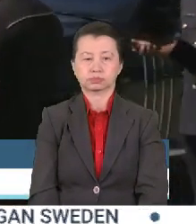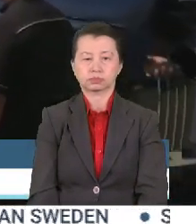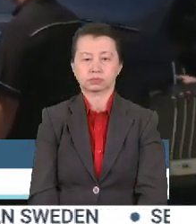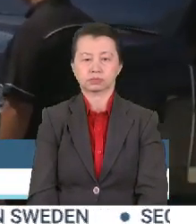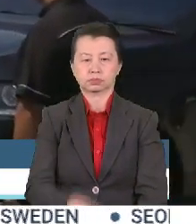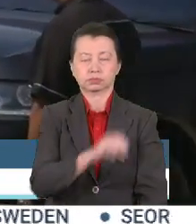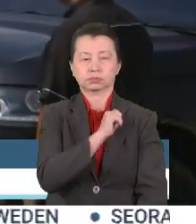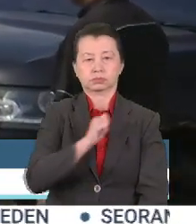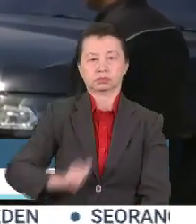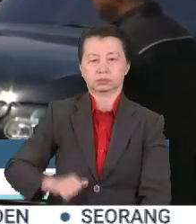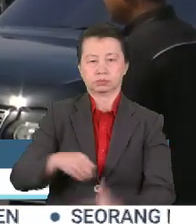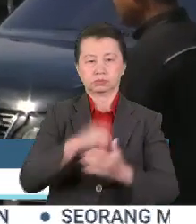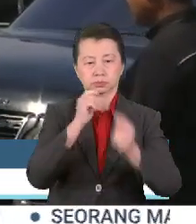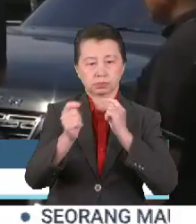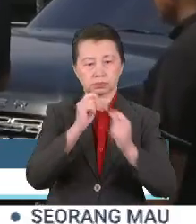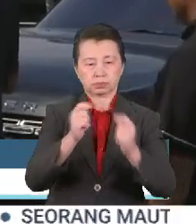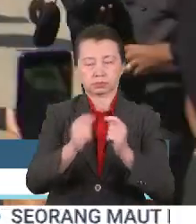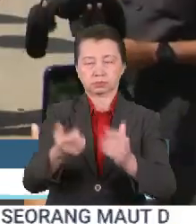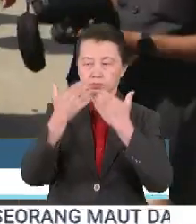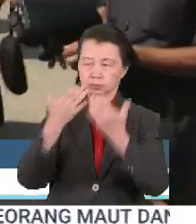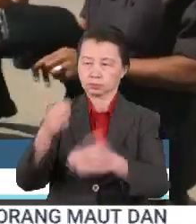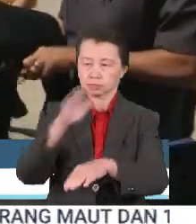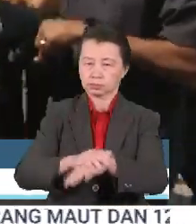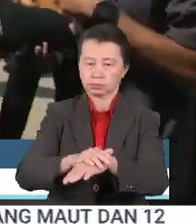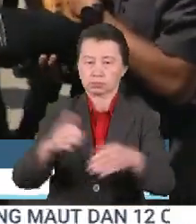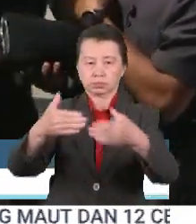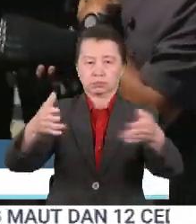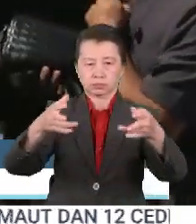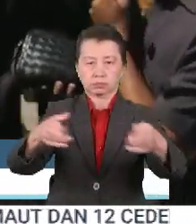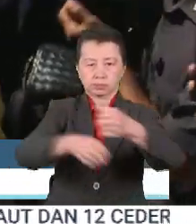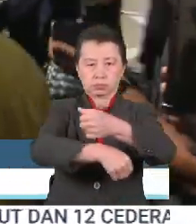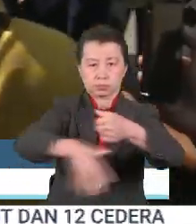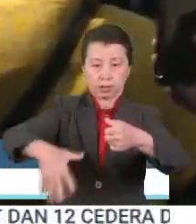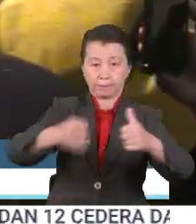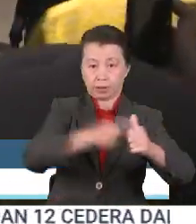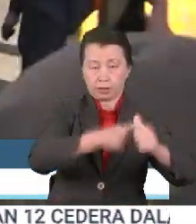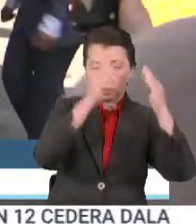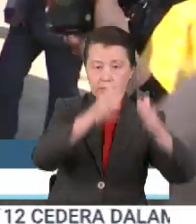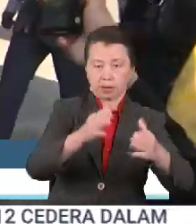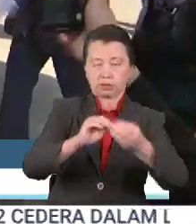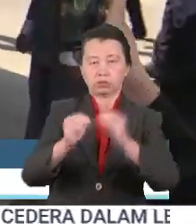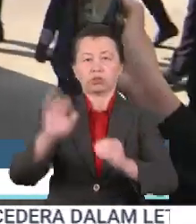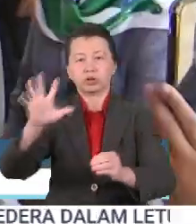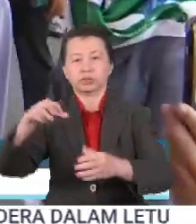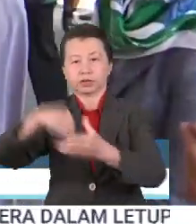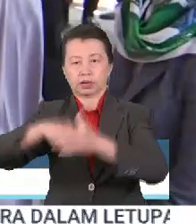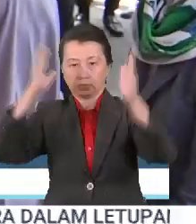Seri Paduka dalam titah baginda menzahirkan penghargaan atas pembukaan cawangan pertama di Pahang dan kelima di dalam